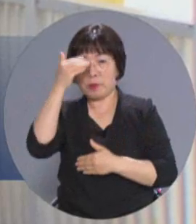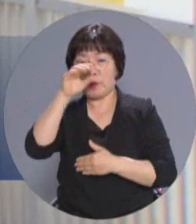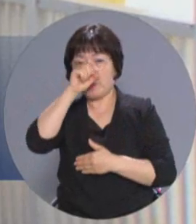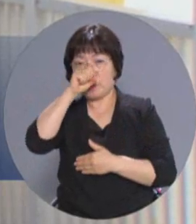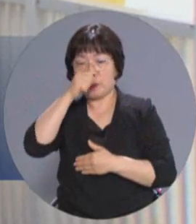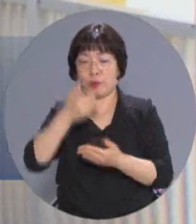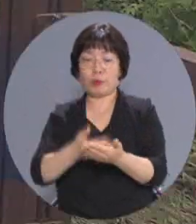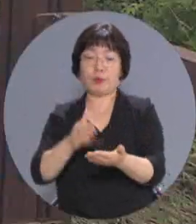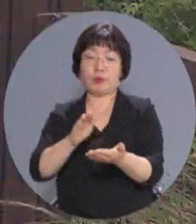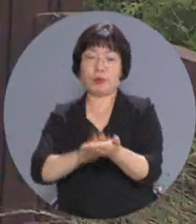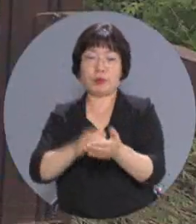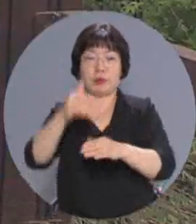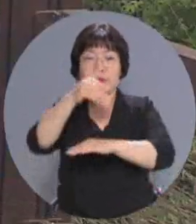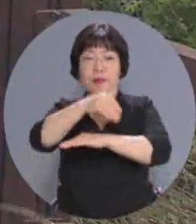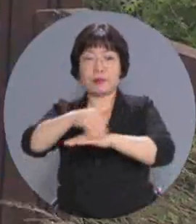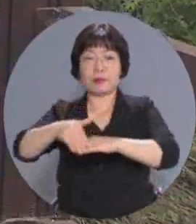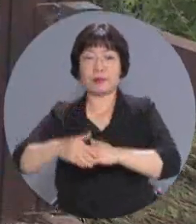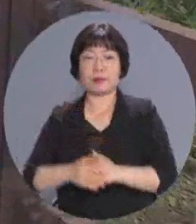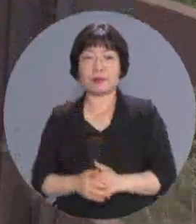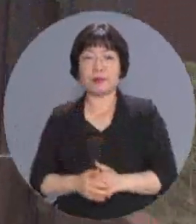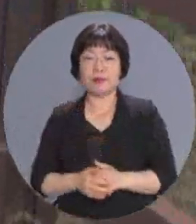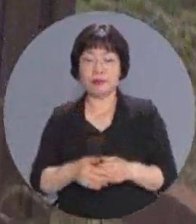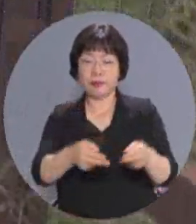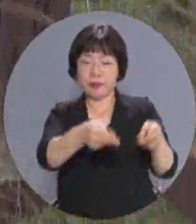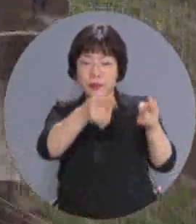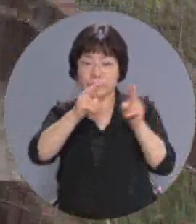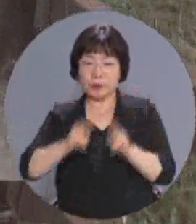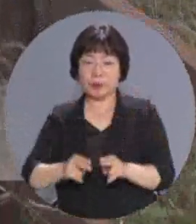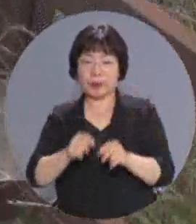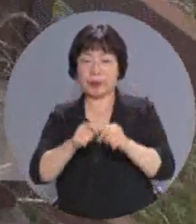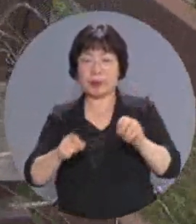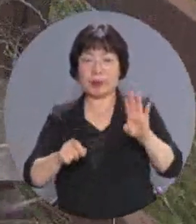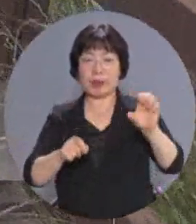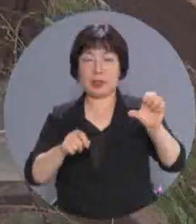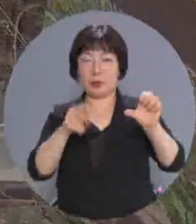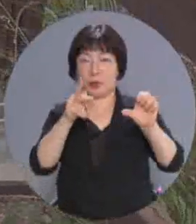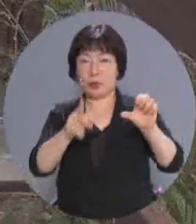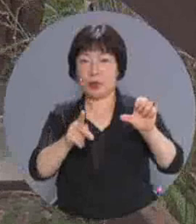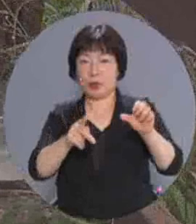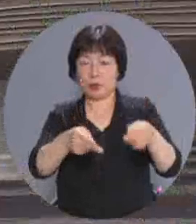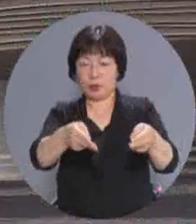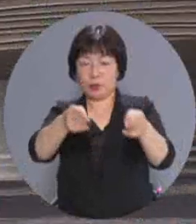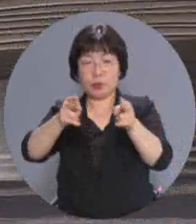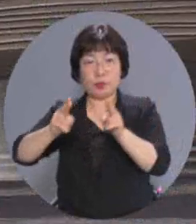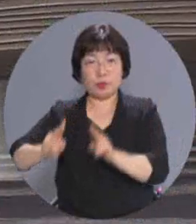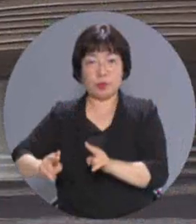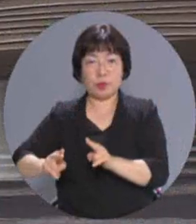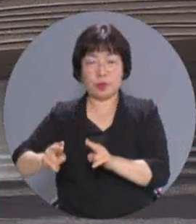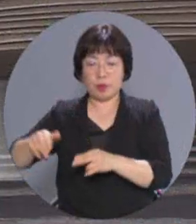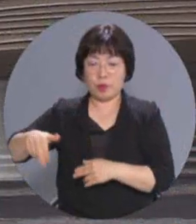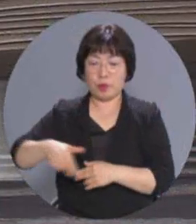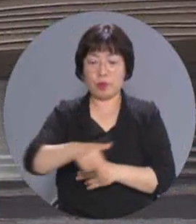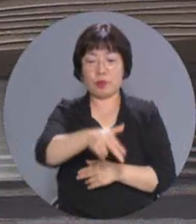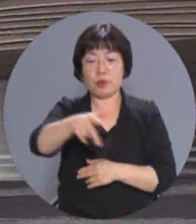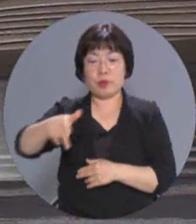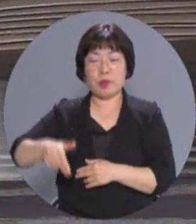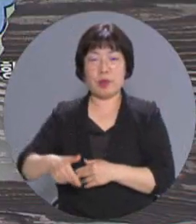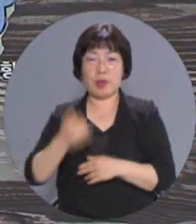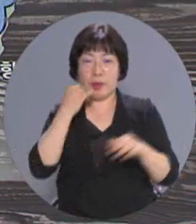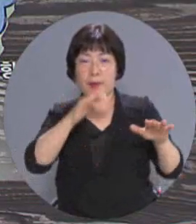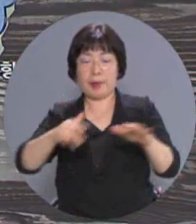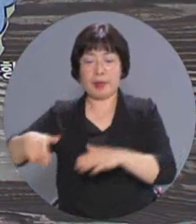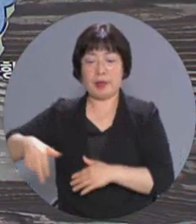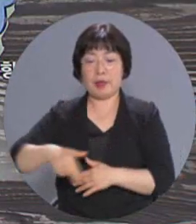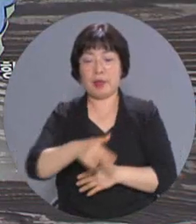계획으로 있습니다. 거금대교는 45.3km의 거금 일조 도로는 물론 거금도 둘레길과 비단